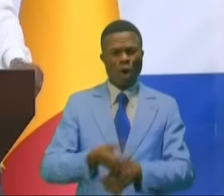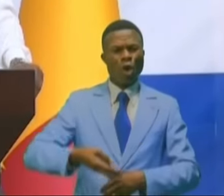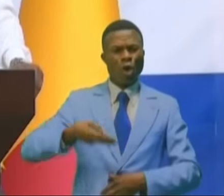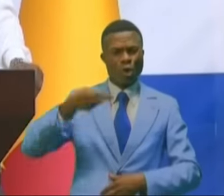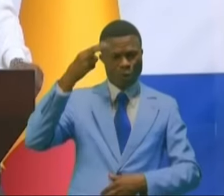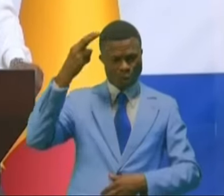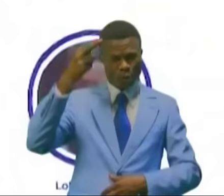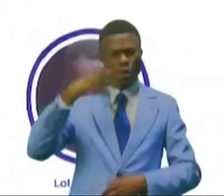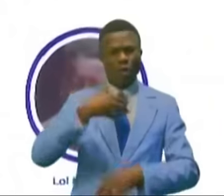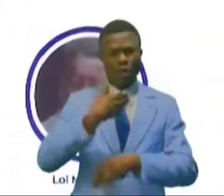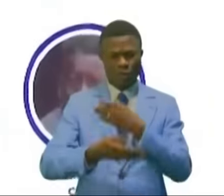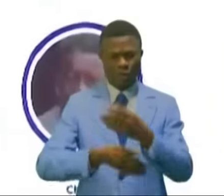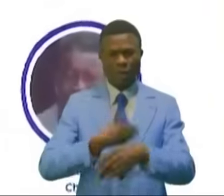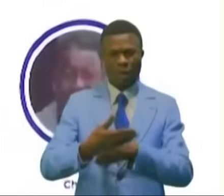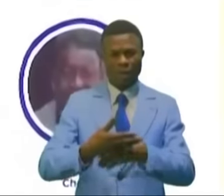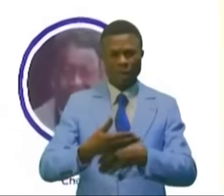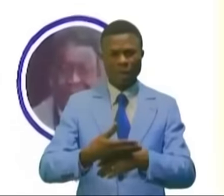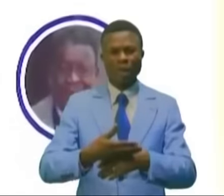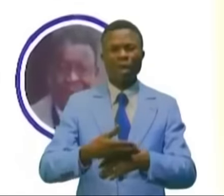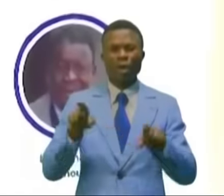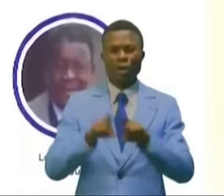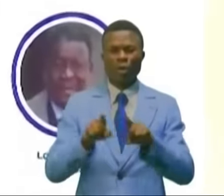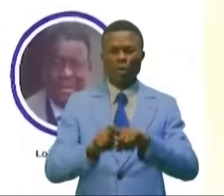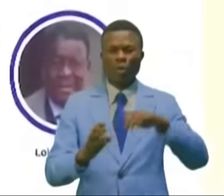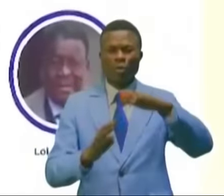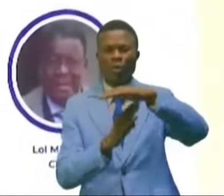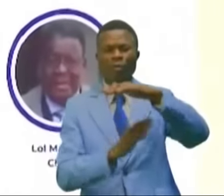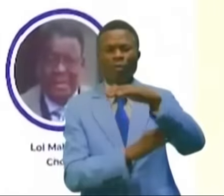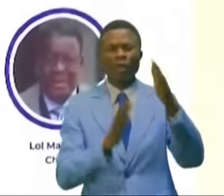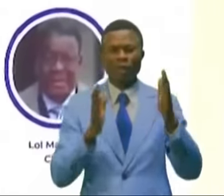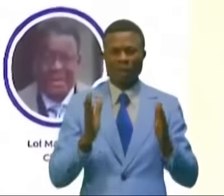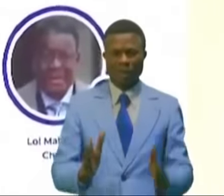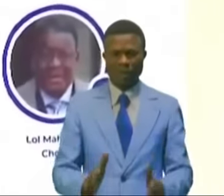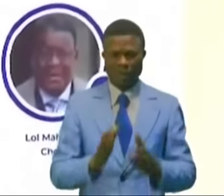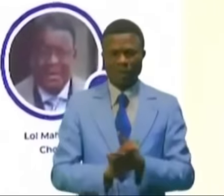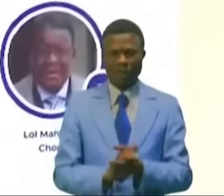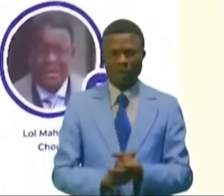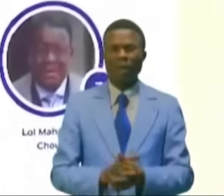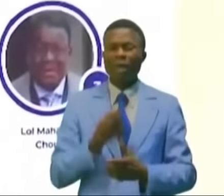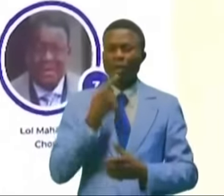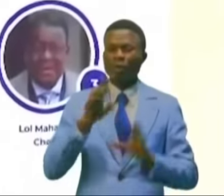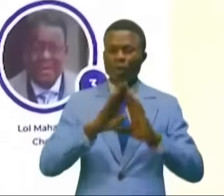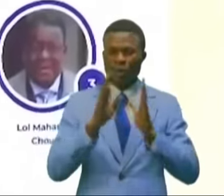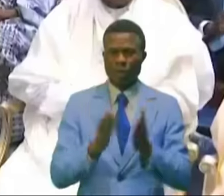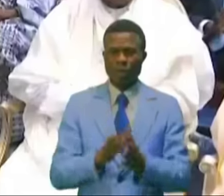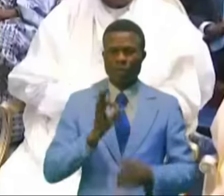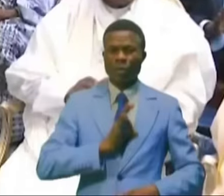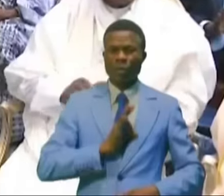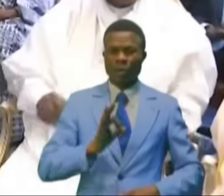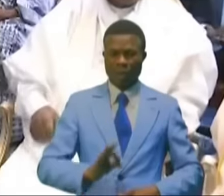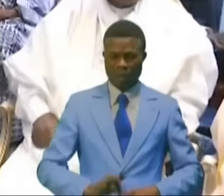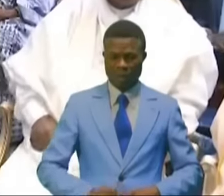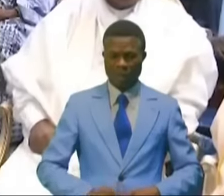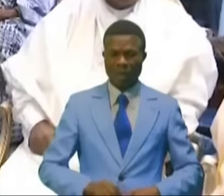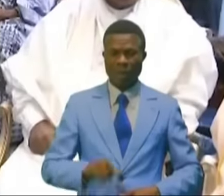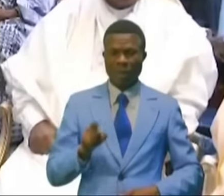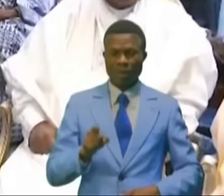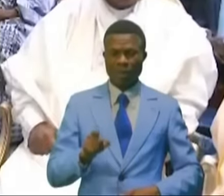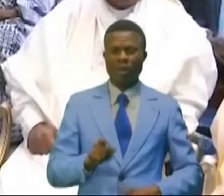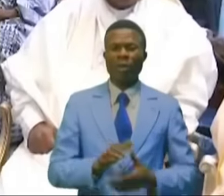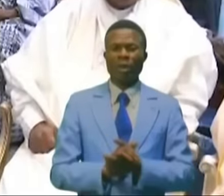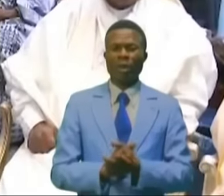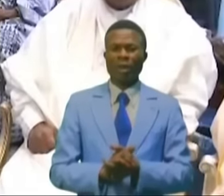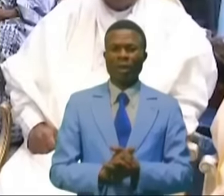volée réalisés en tant que facilitateur. Pour tout dire, Félix-Antoine Tshisekedi